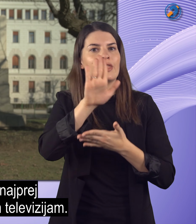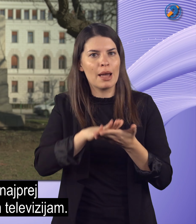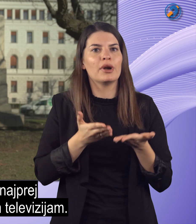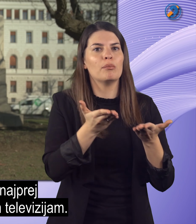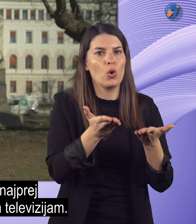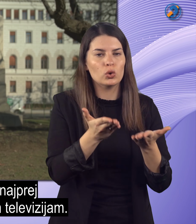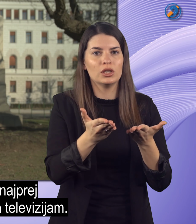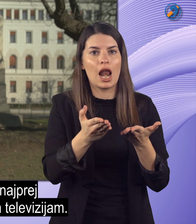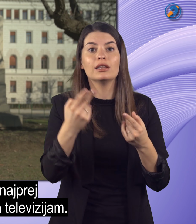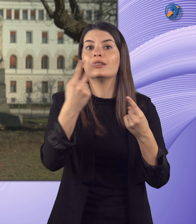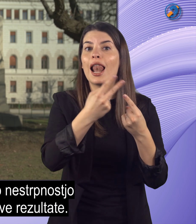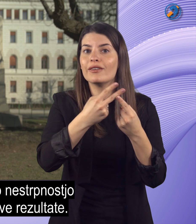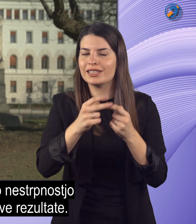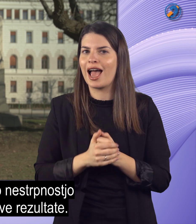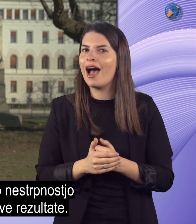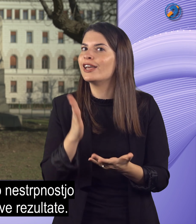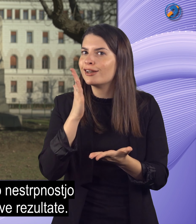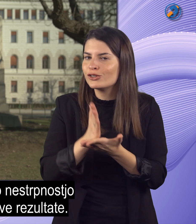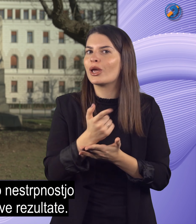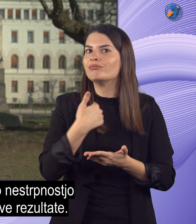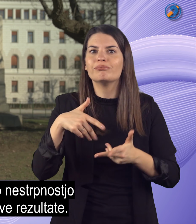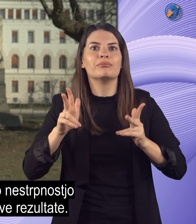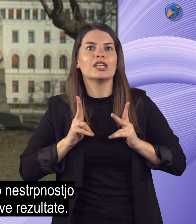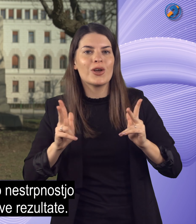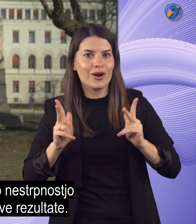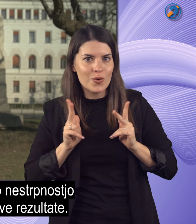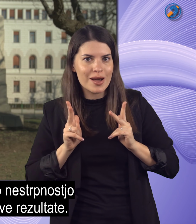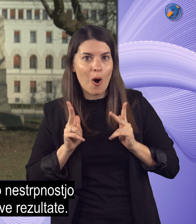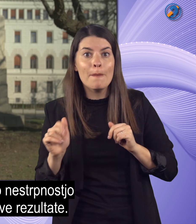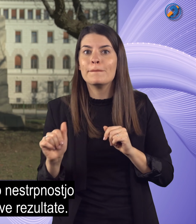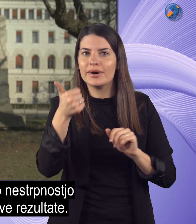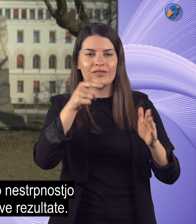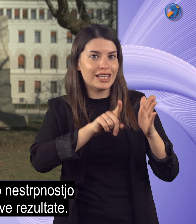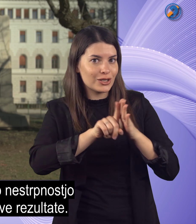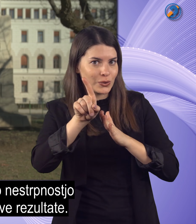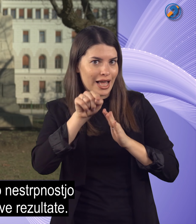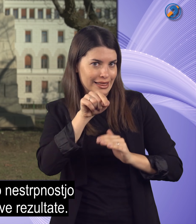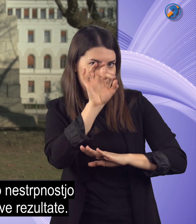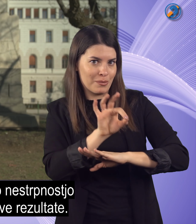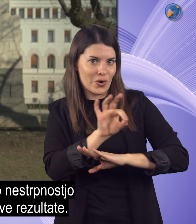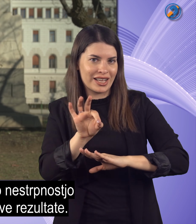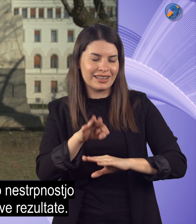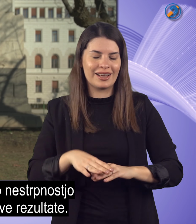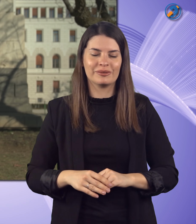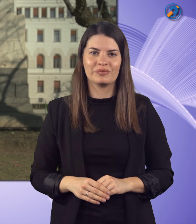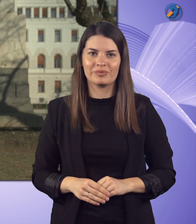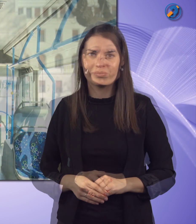ponudila našim televizijam, tako da z veliko nastrpnostjo pričakujemo prve rezultate.